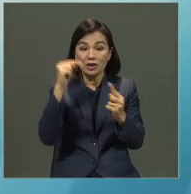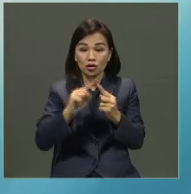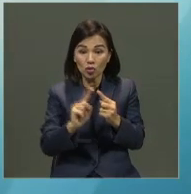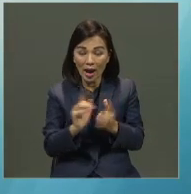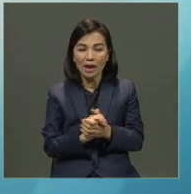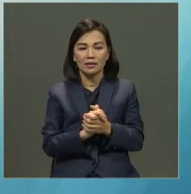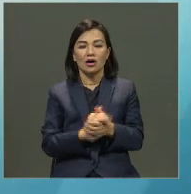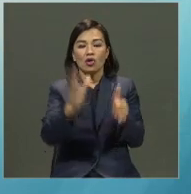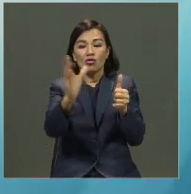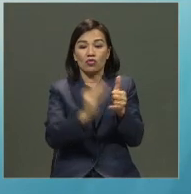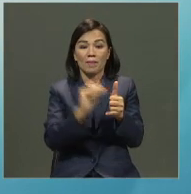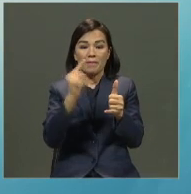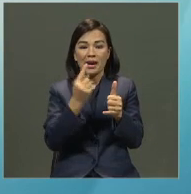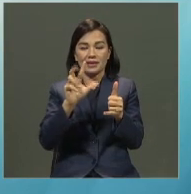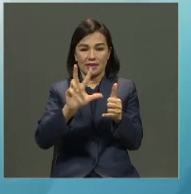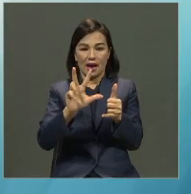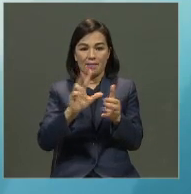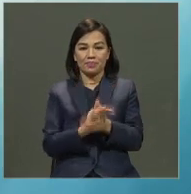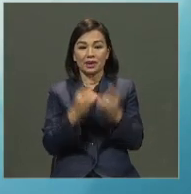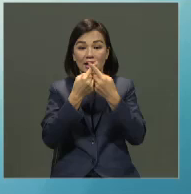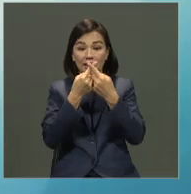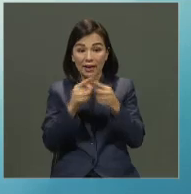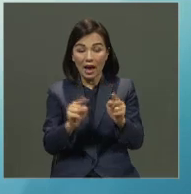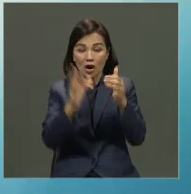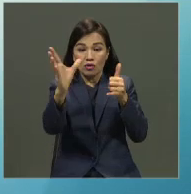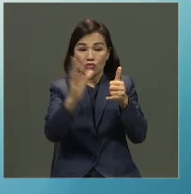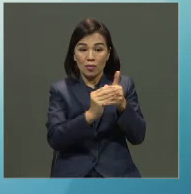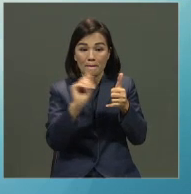ก็ยังอยู่ในเลขหลักเดียวครับคือ 3รายแต่3